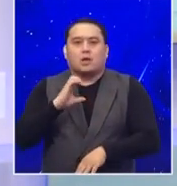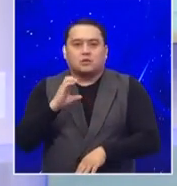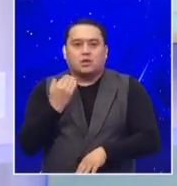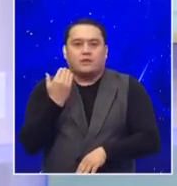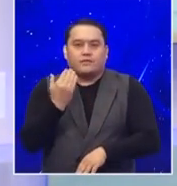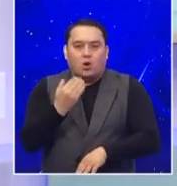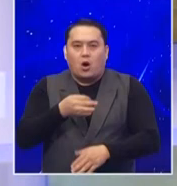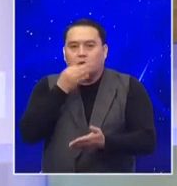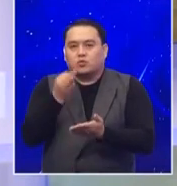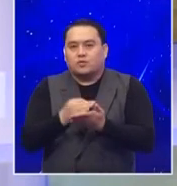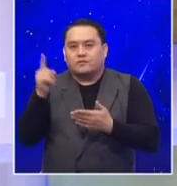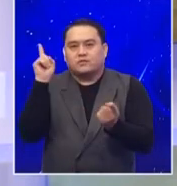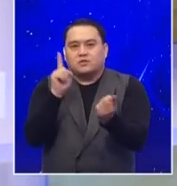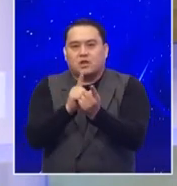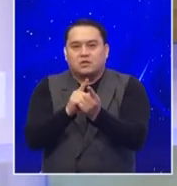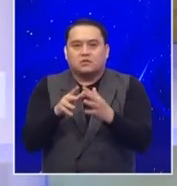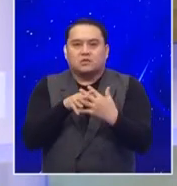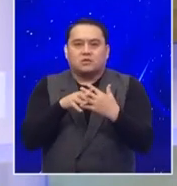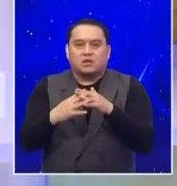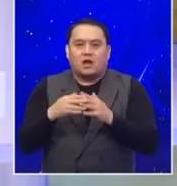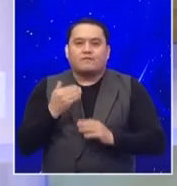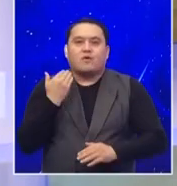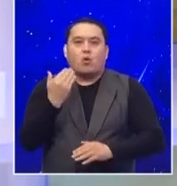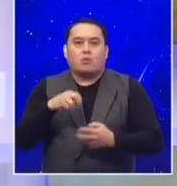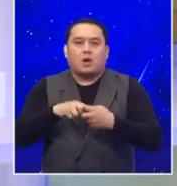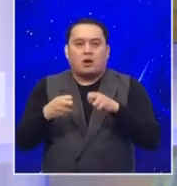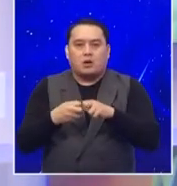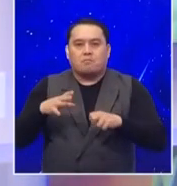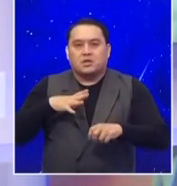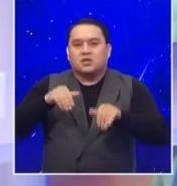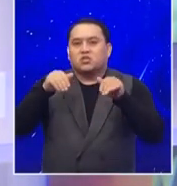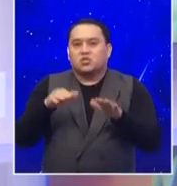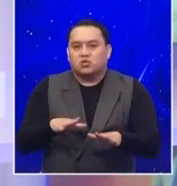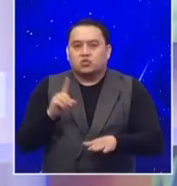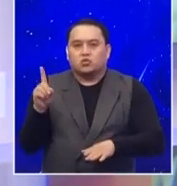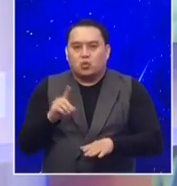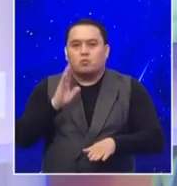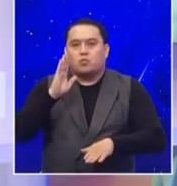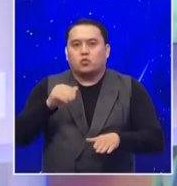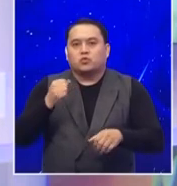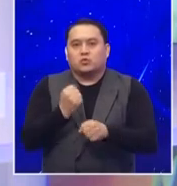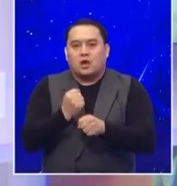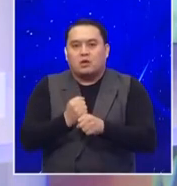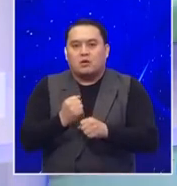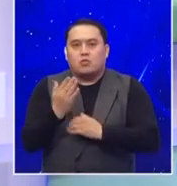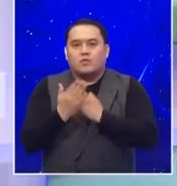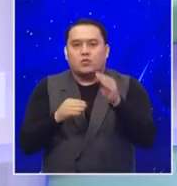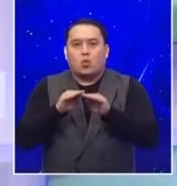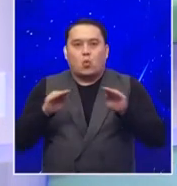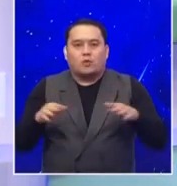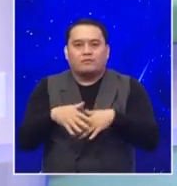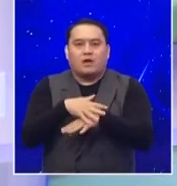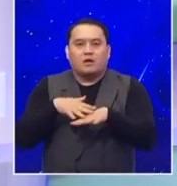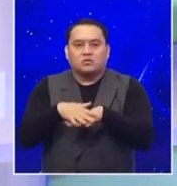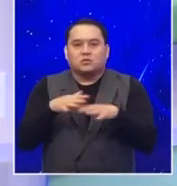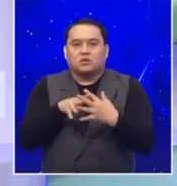округа на отчетной встрече с жителями села Бояулы. Какие проблемы были решены и что еще предстоит сделать для повышения уровня жизни населения